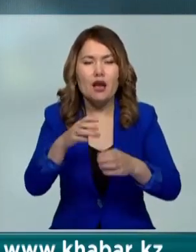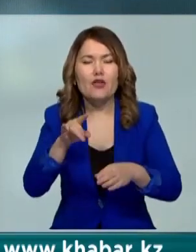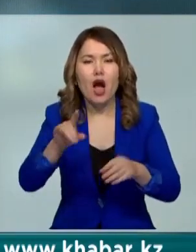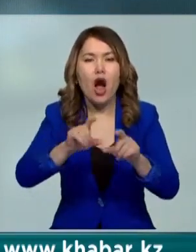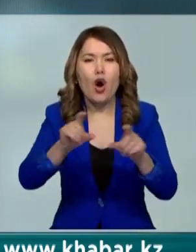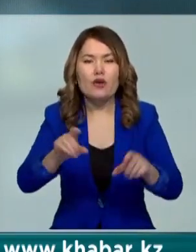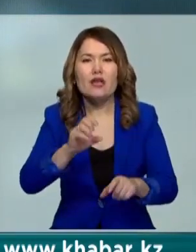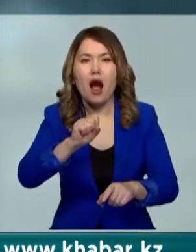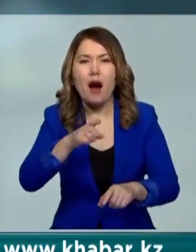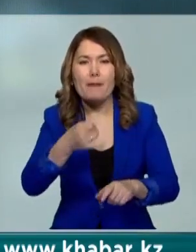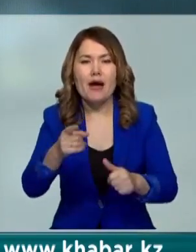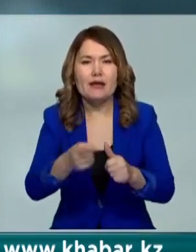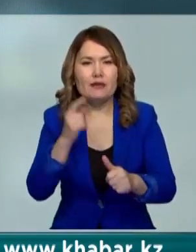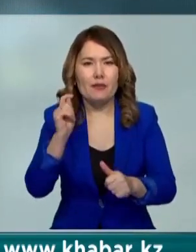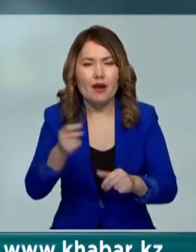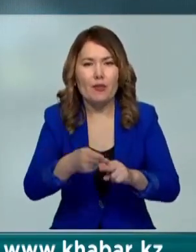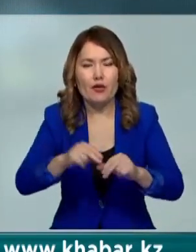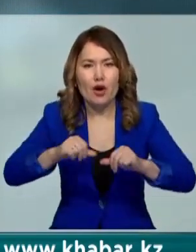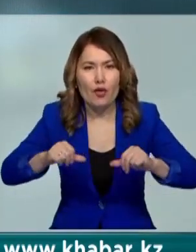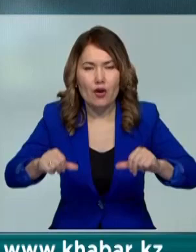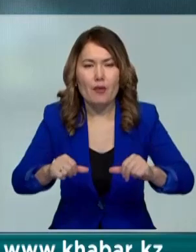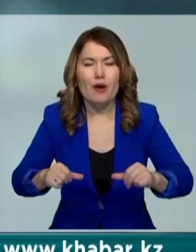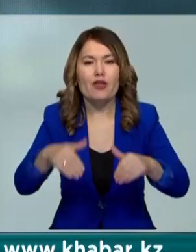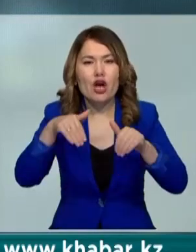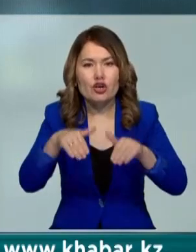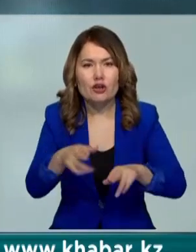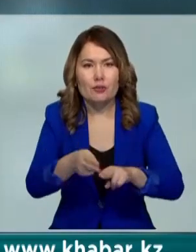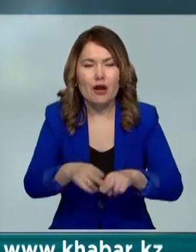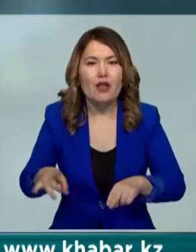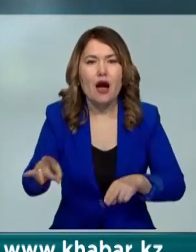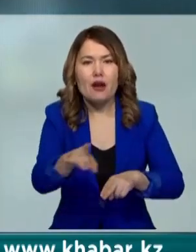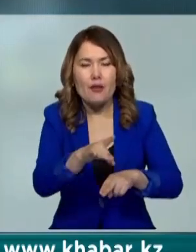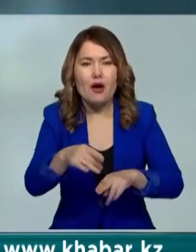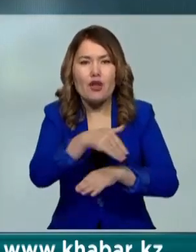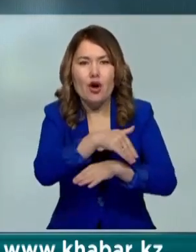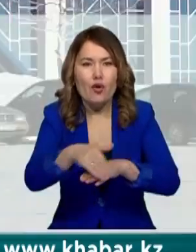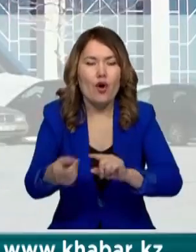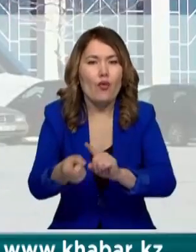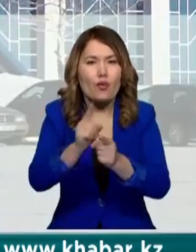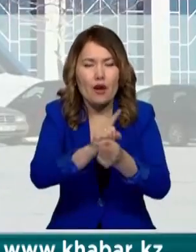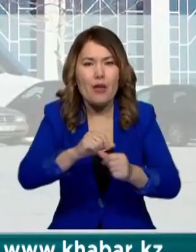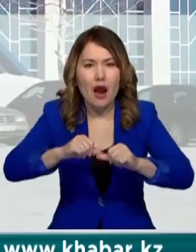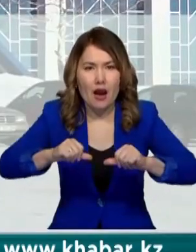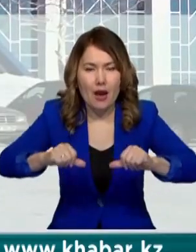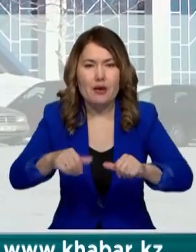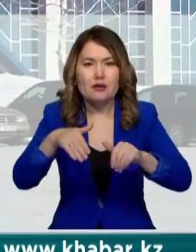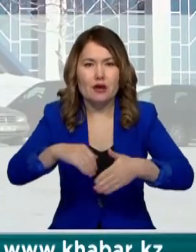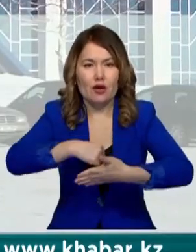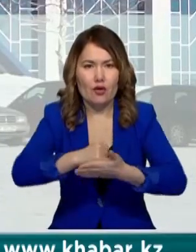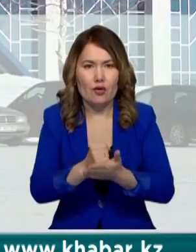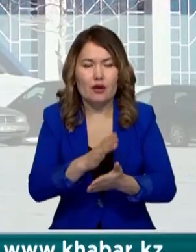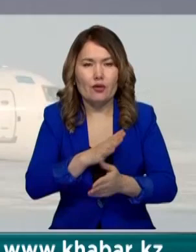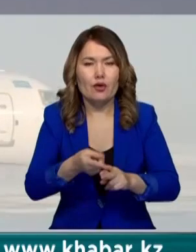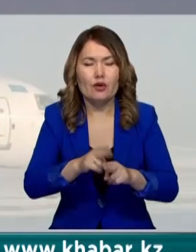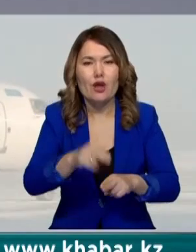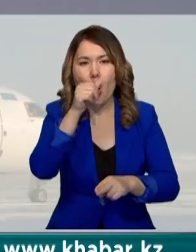берілді. Жергілікті атқарушы билік өкілдерімен қоғамдық ұйымдардың бұл ұсынысын республикалық аномастикалық комиссия қолдап түпкілікті шешім